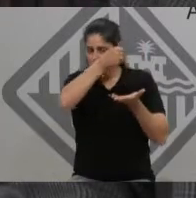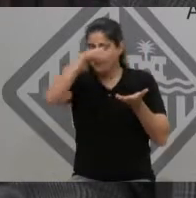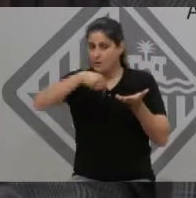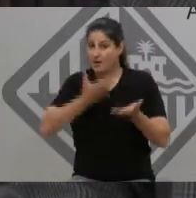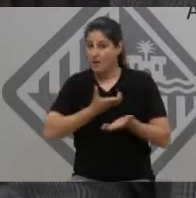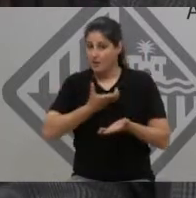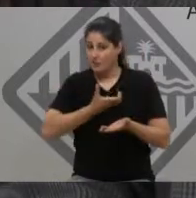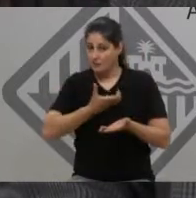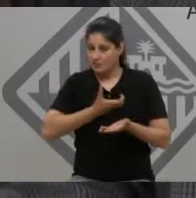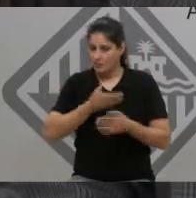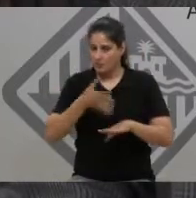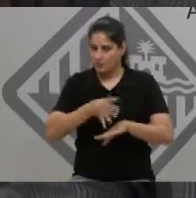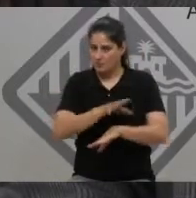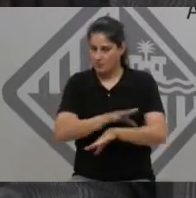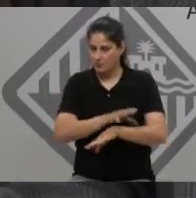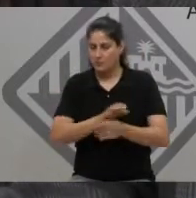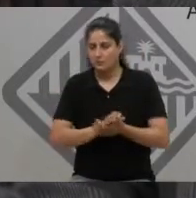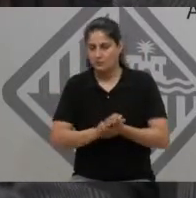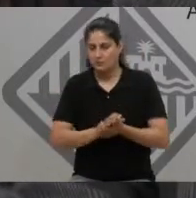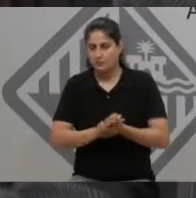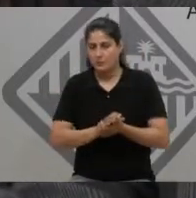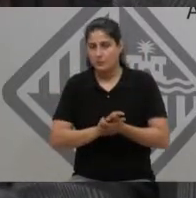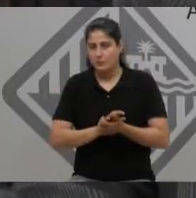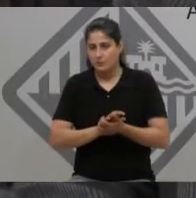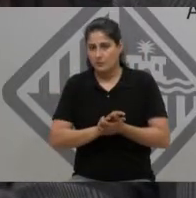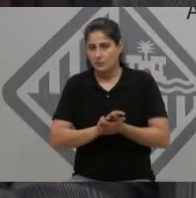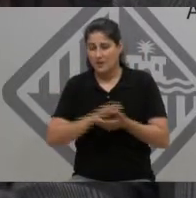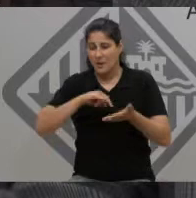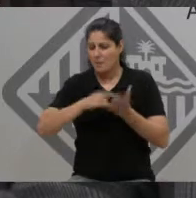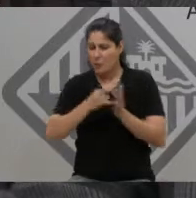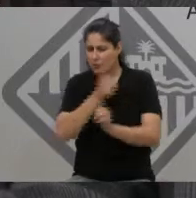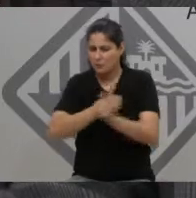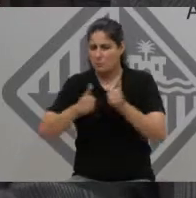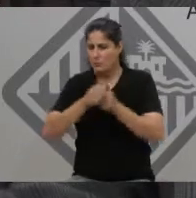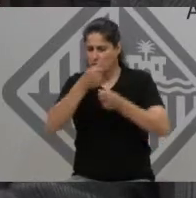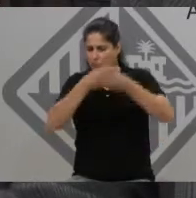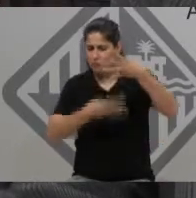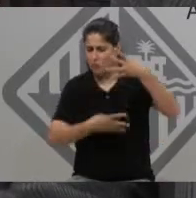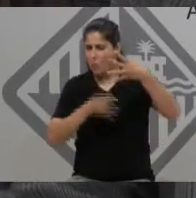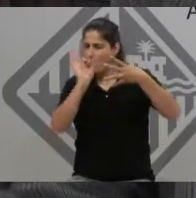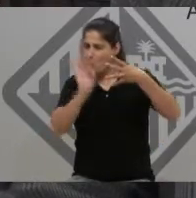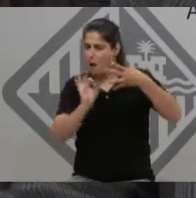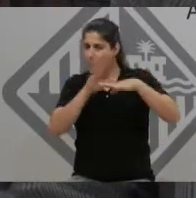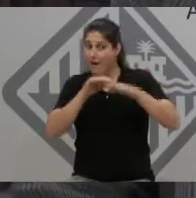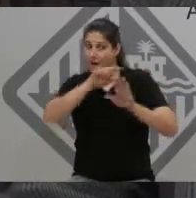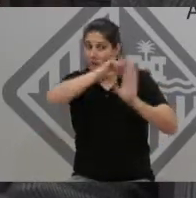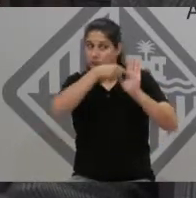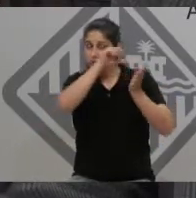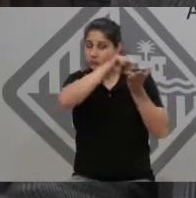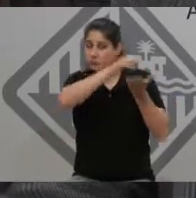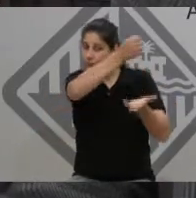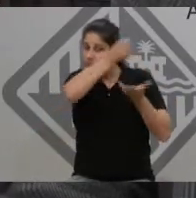Palma el que estableixi quins són els projectes prioritaris damunt dels quals s'hauran de demanar aquest fons de